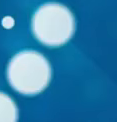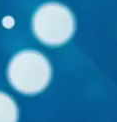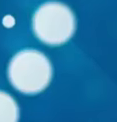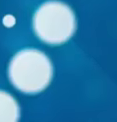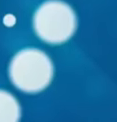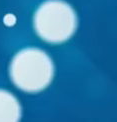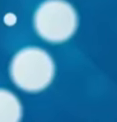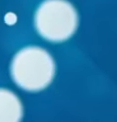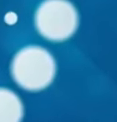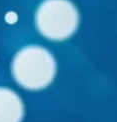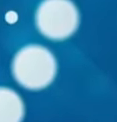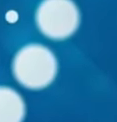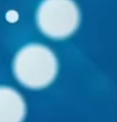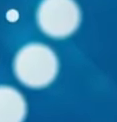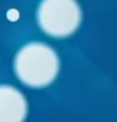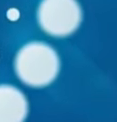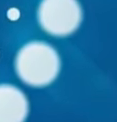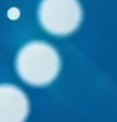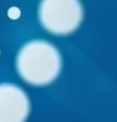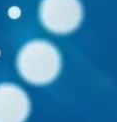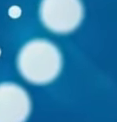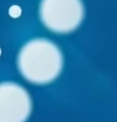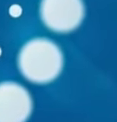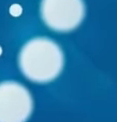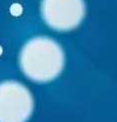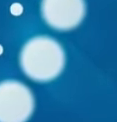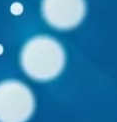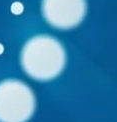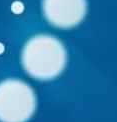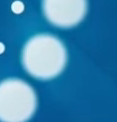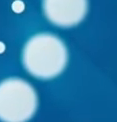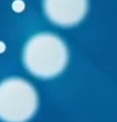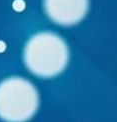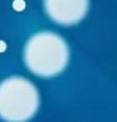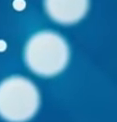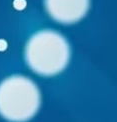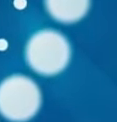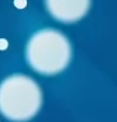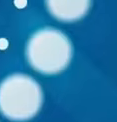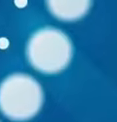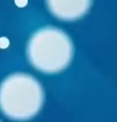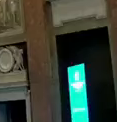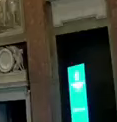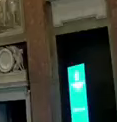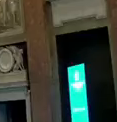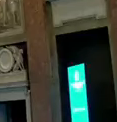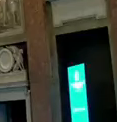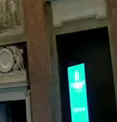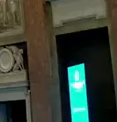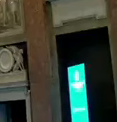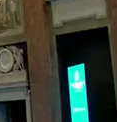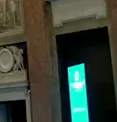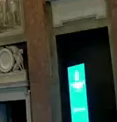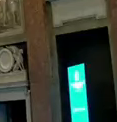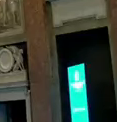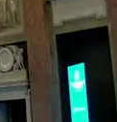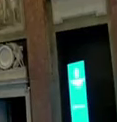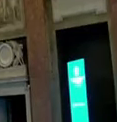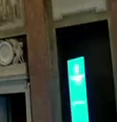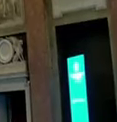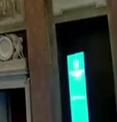Davvero pochissimi istanti, possiamo dare il via a questa due giorni qui a Palazzo Ducale di Genova con la sesta conferenza nazionale